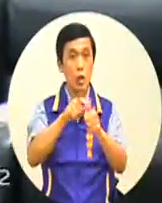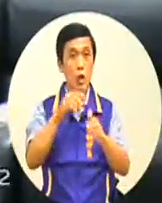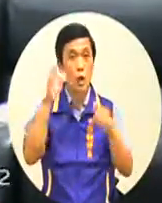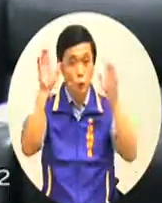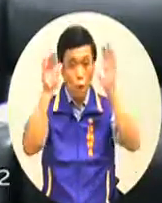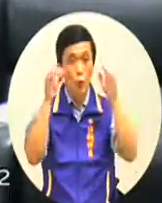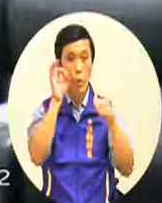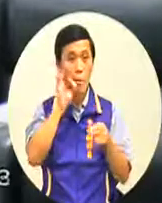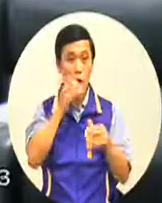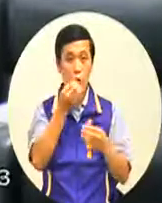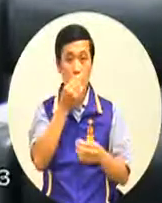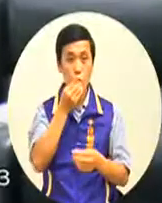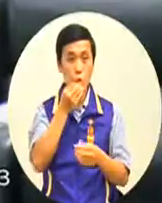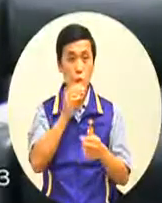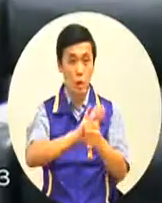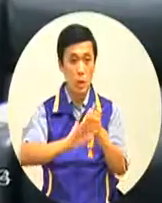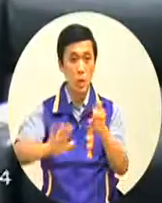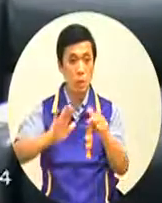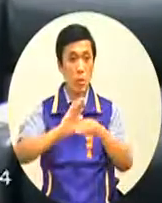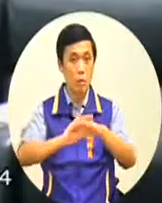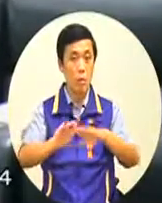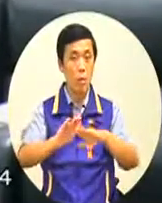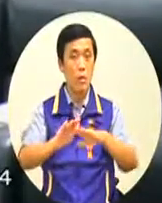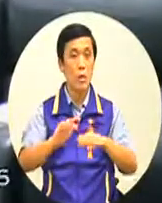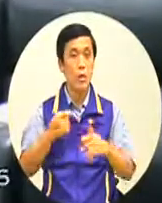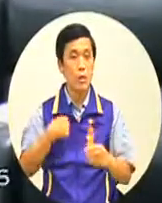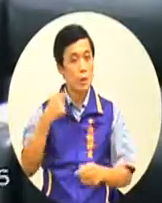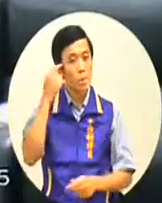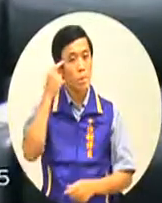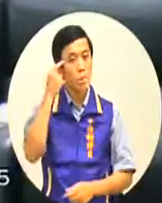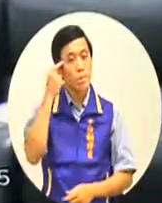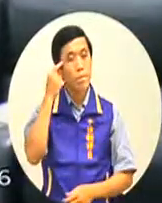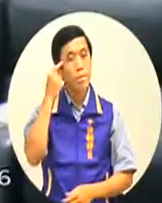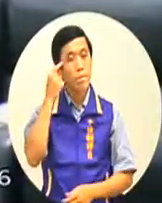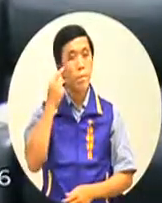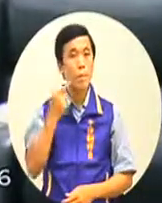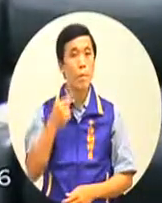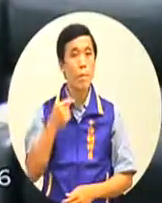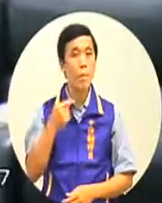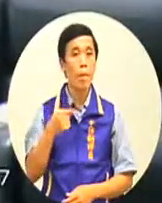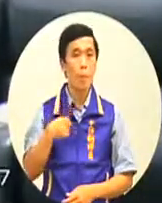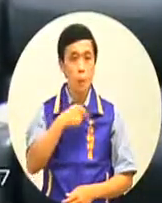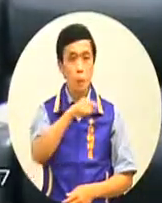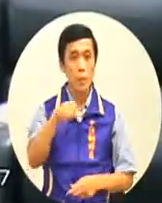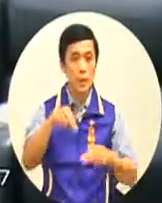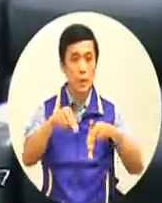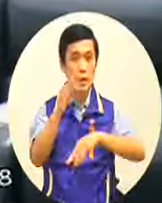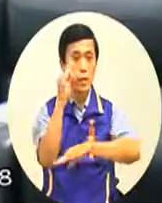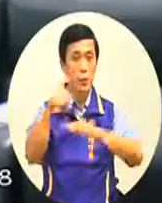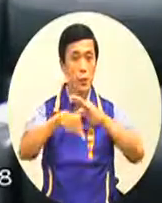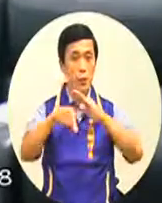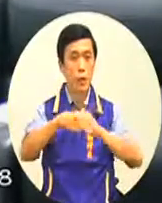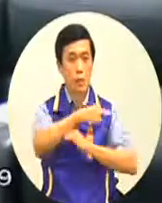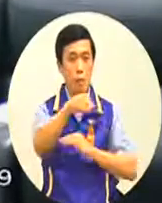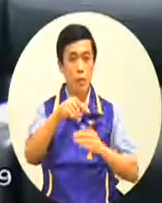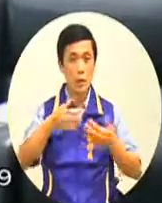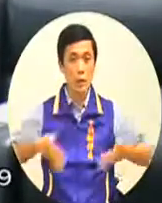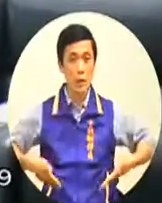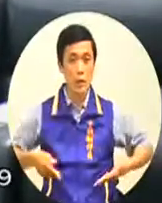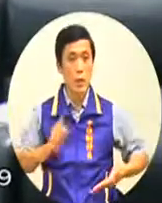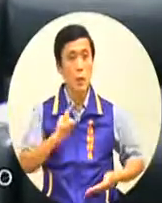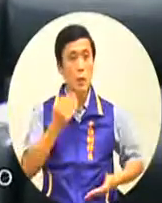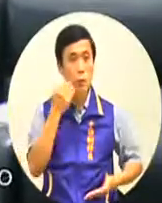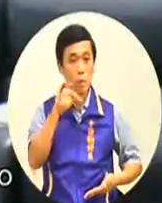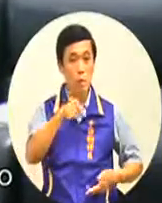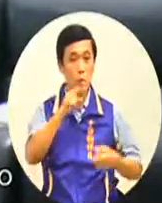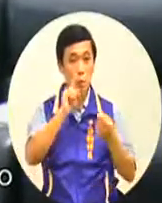题，咱偷想就知。啊，所以我就在想，我们的国家、我们的行政院在急什么？如果这是对的事，